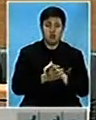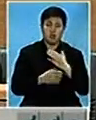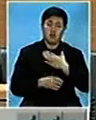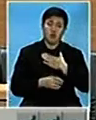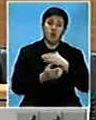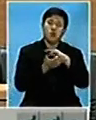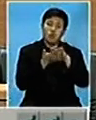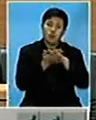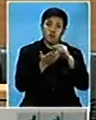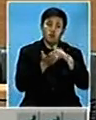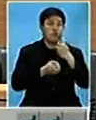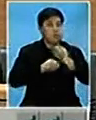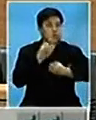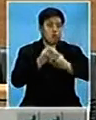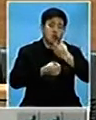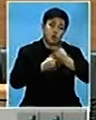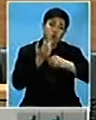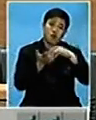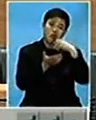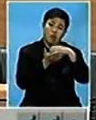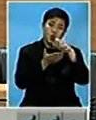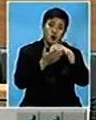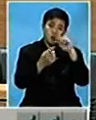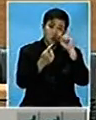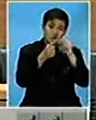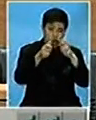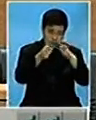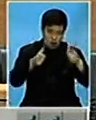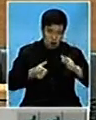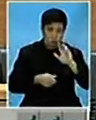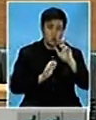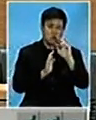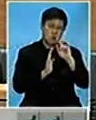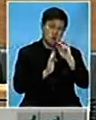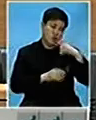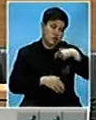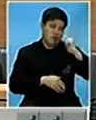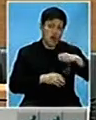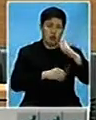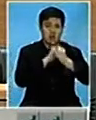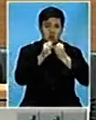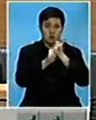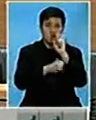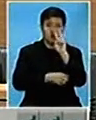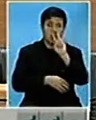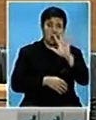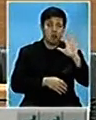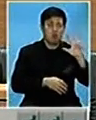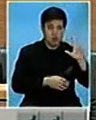จะแสดงความคิดเห็นต่อรายงานของศาลรัฐธรรมนูญประจำปี2553